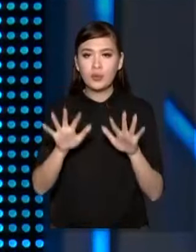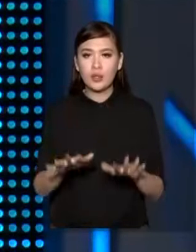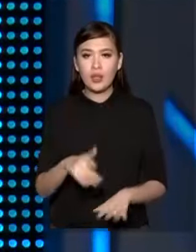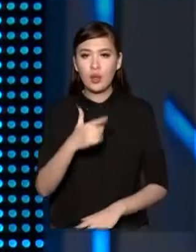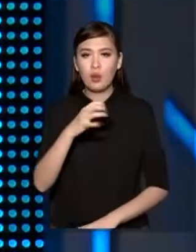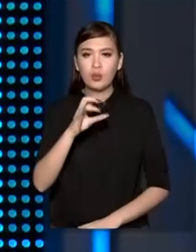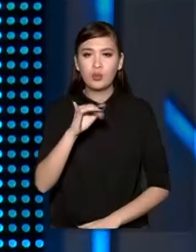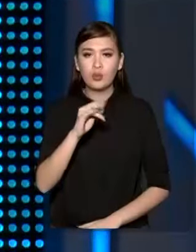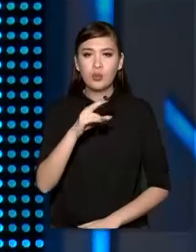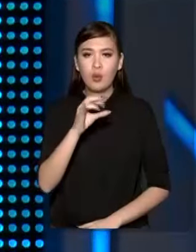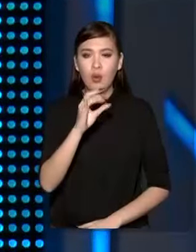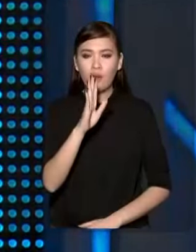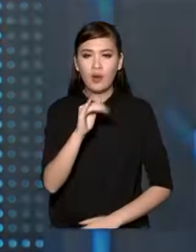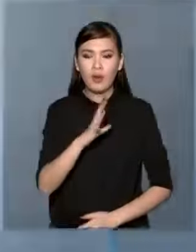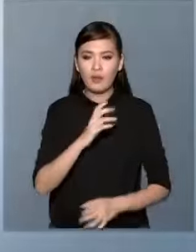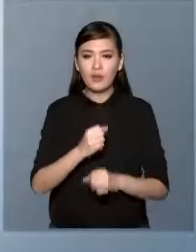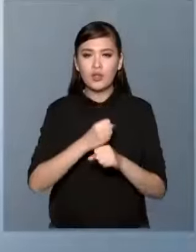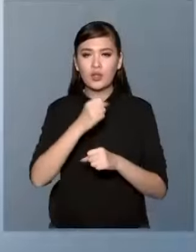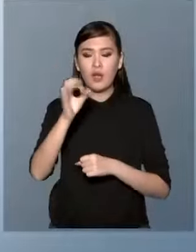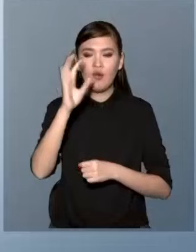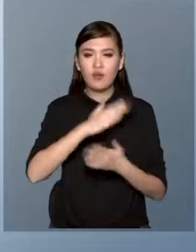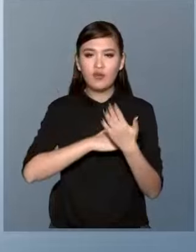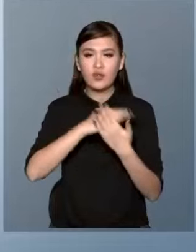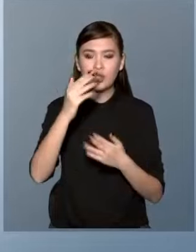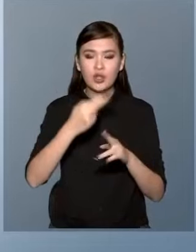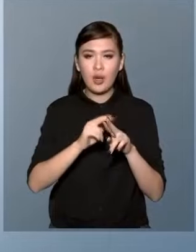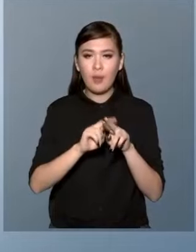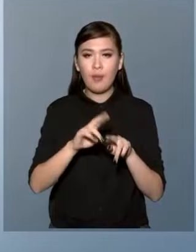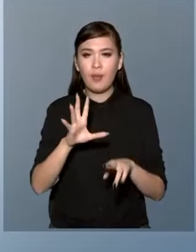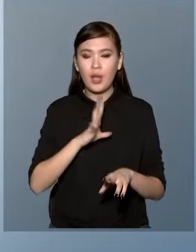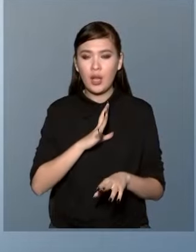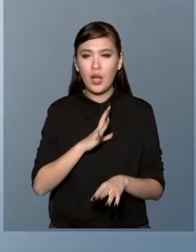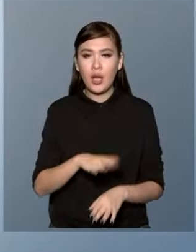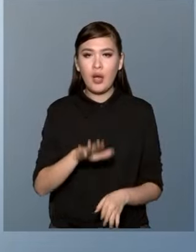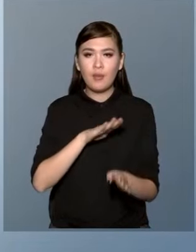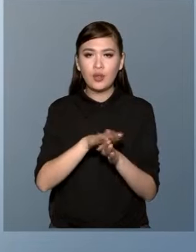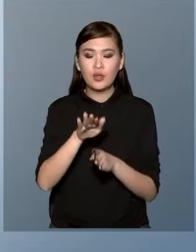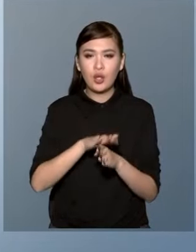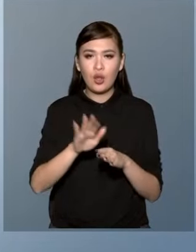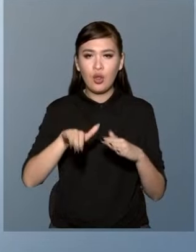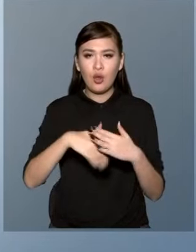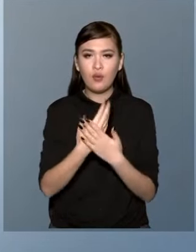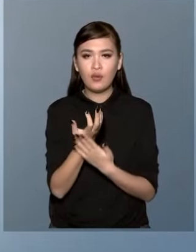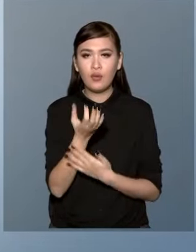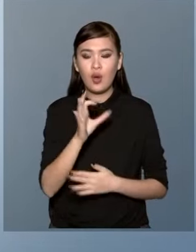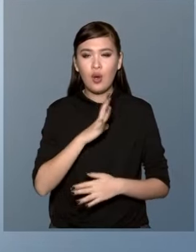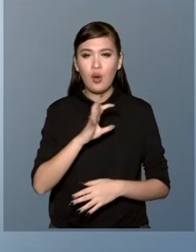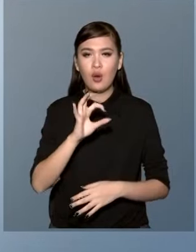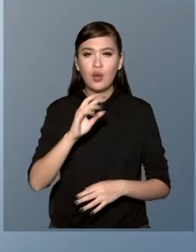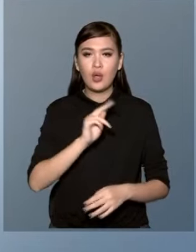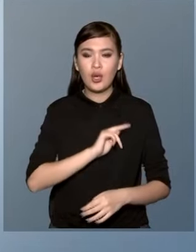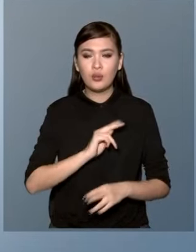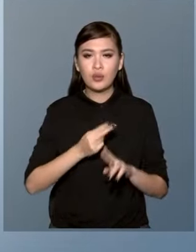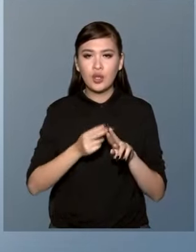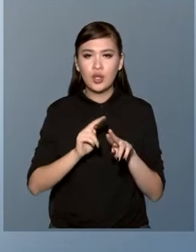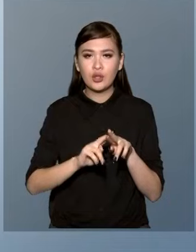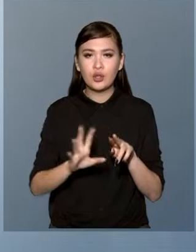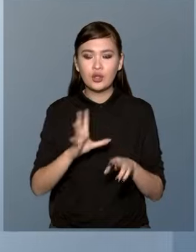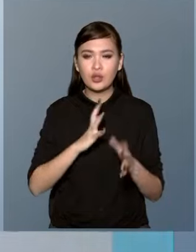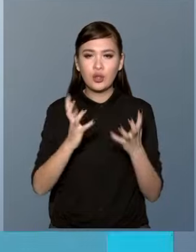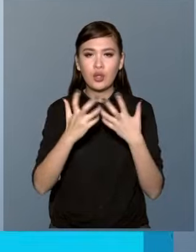Наталья Годунова возглавила Высшую аудиторскую палату. В задачи и полномочия нового органа, в который преобразовали счетный